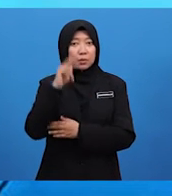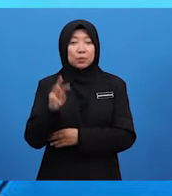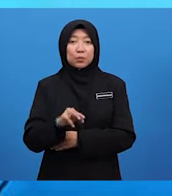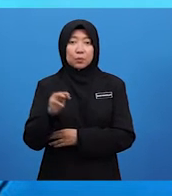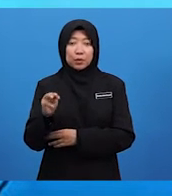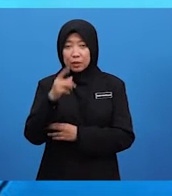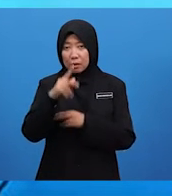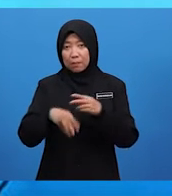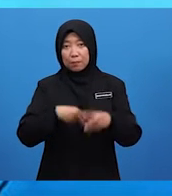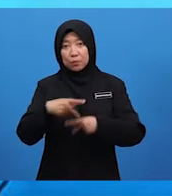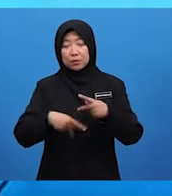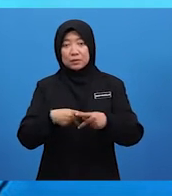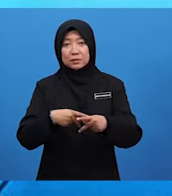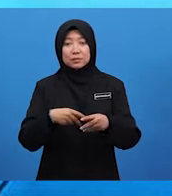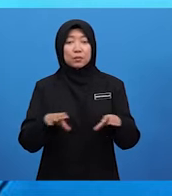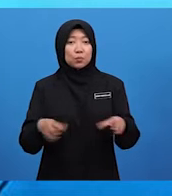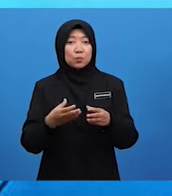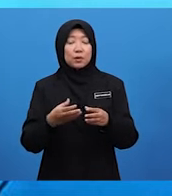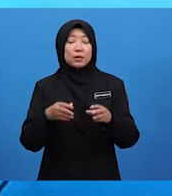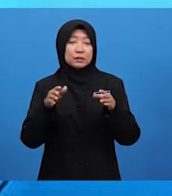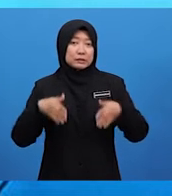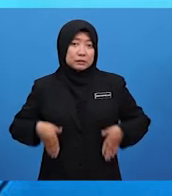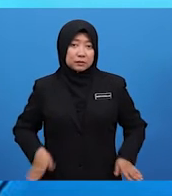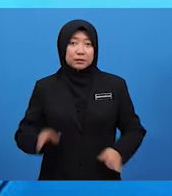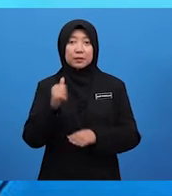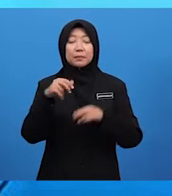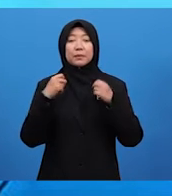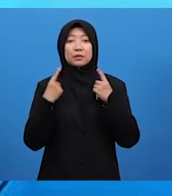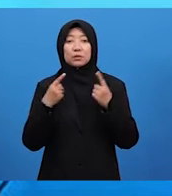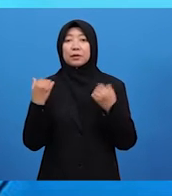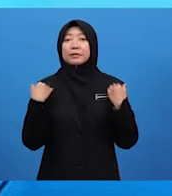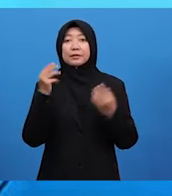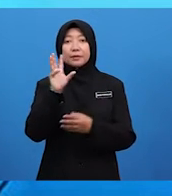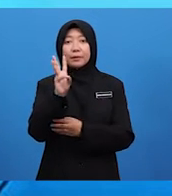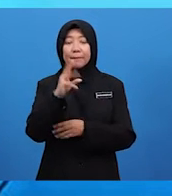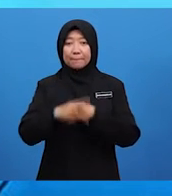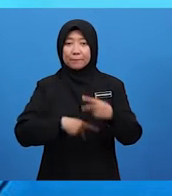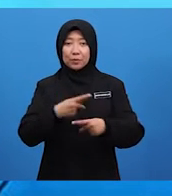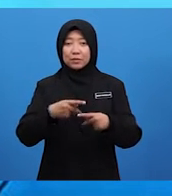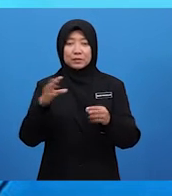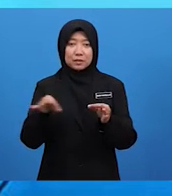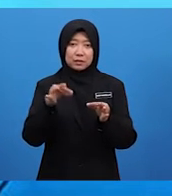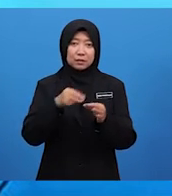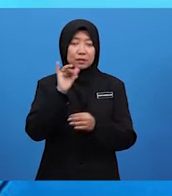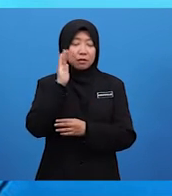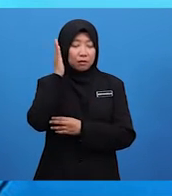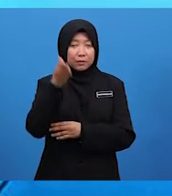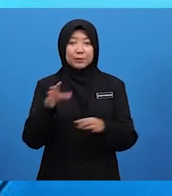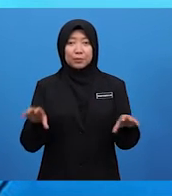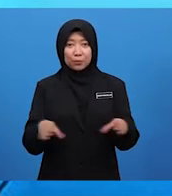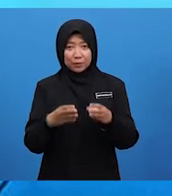proses menghasilkan skirt able risu, terdapat 6 proses jahitan yang akan